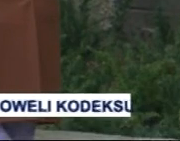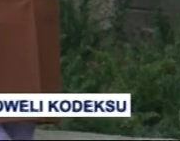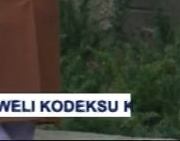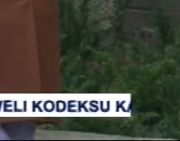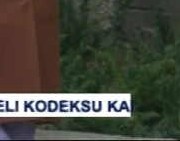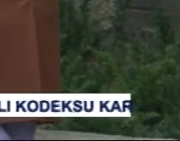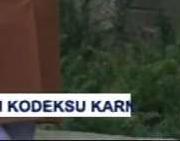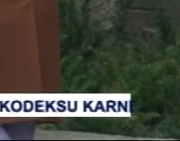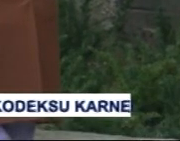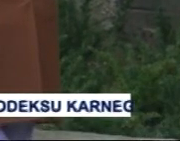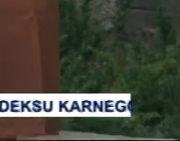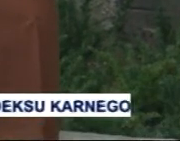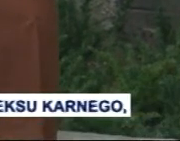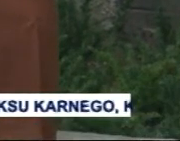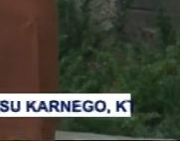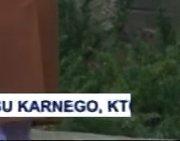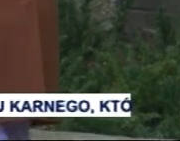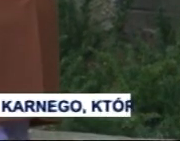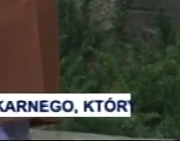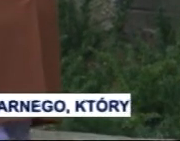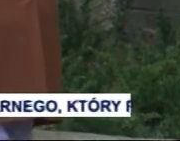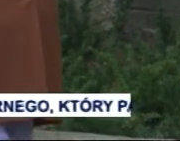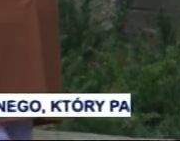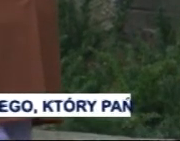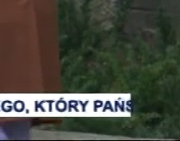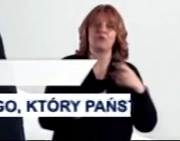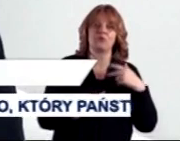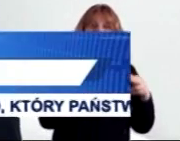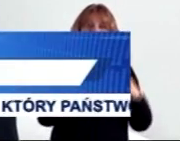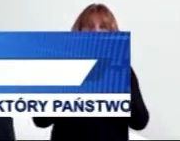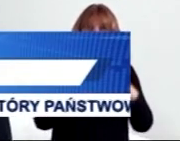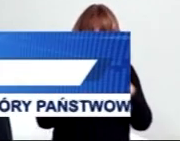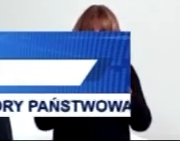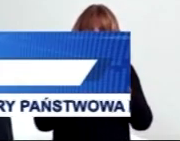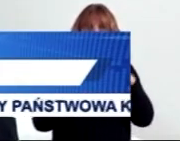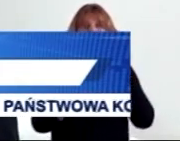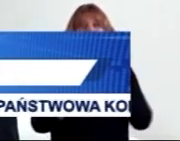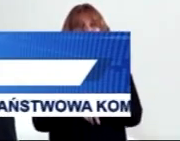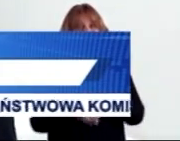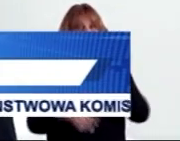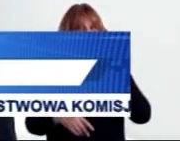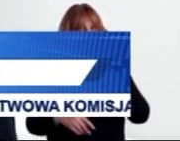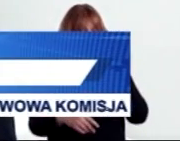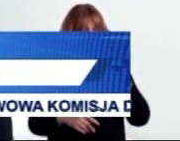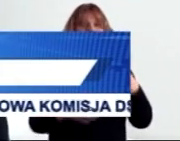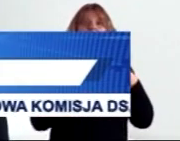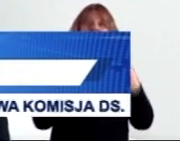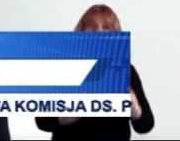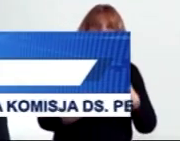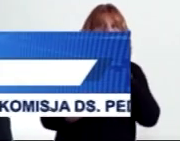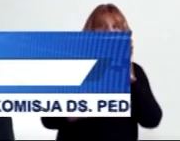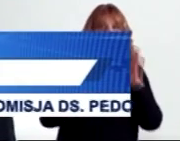pierwszy ogień poszedł język polski z lekko zmodyfikowaną formułą arkusza. W arkuszu dzisiaj, podobnie jak w arkuszu